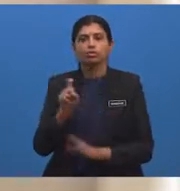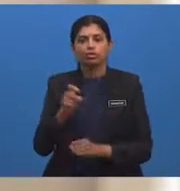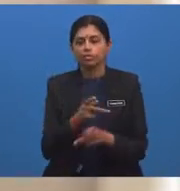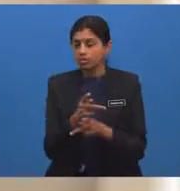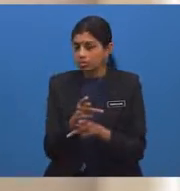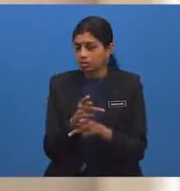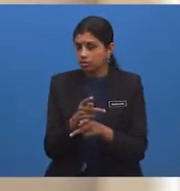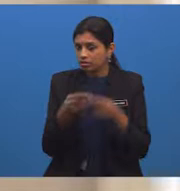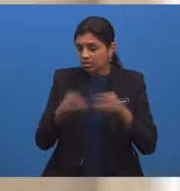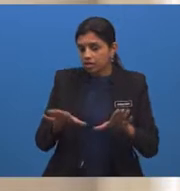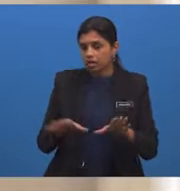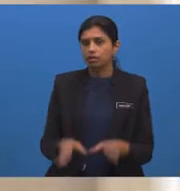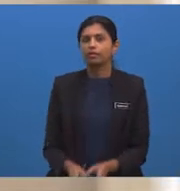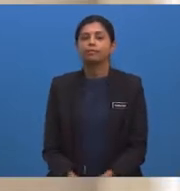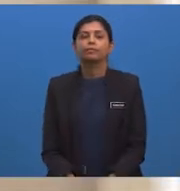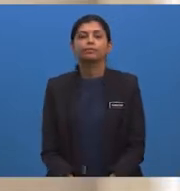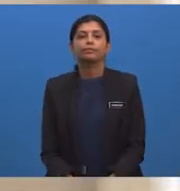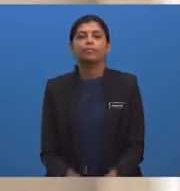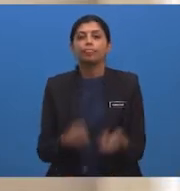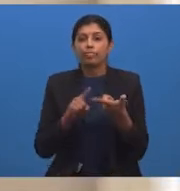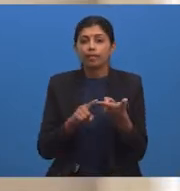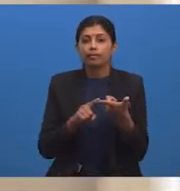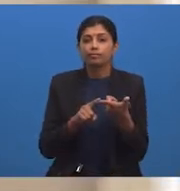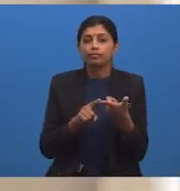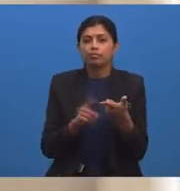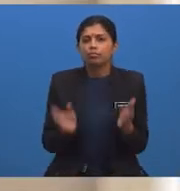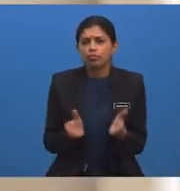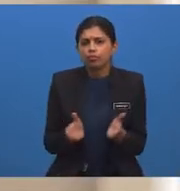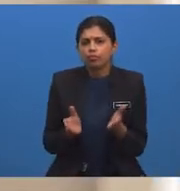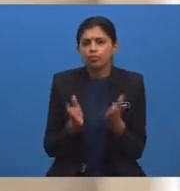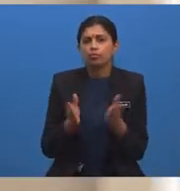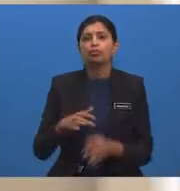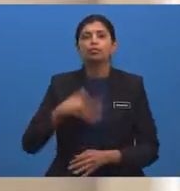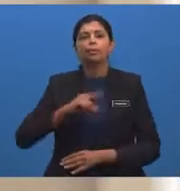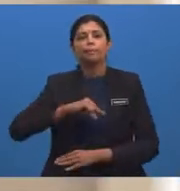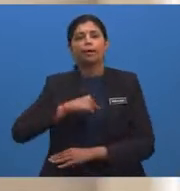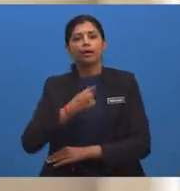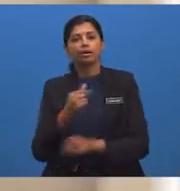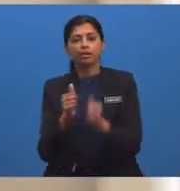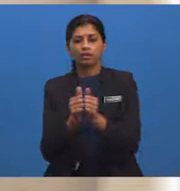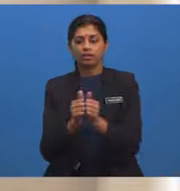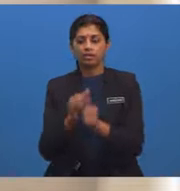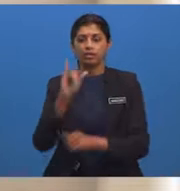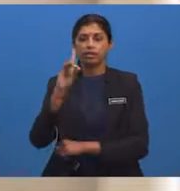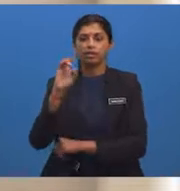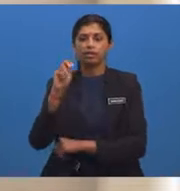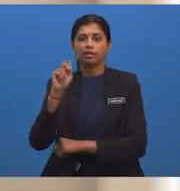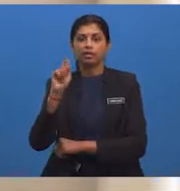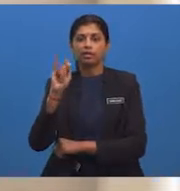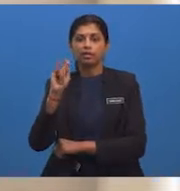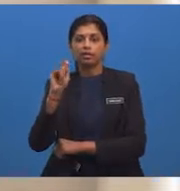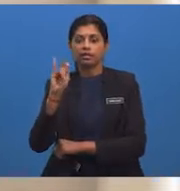tidak hilang. Kedua ialah kita perlulah menghargai warisan ini supaya warisan ini